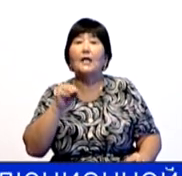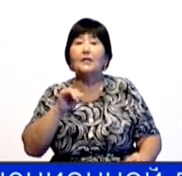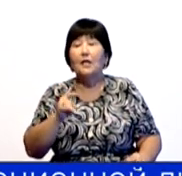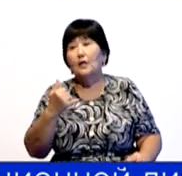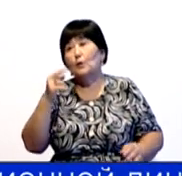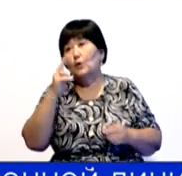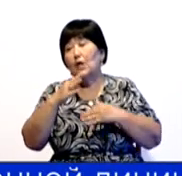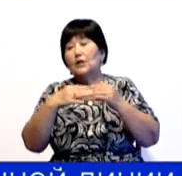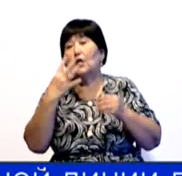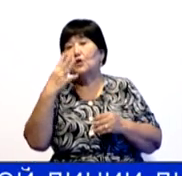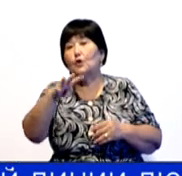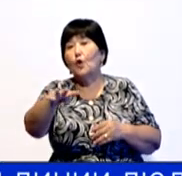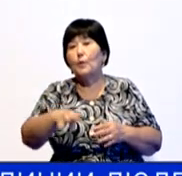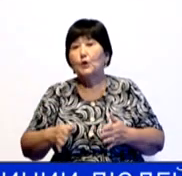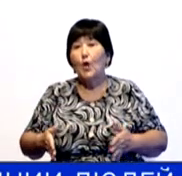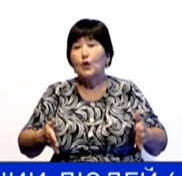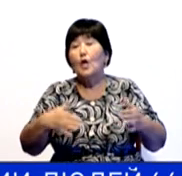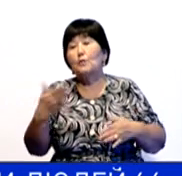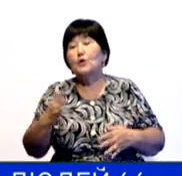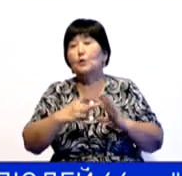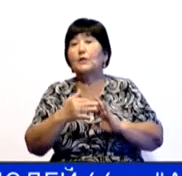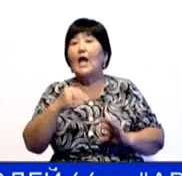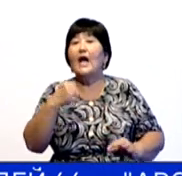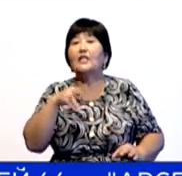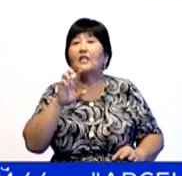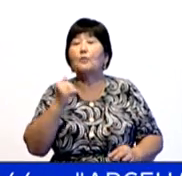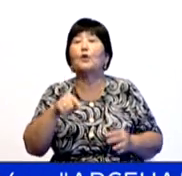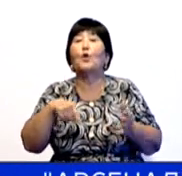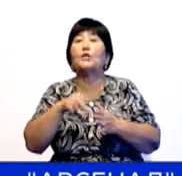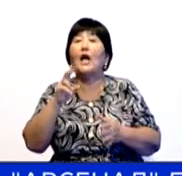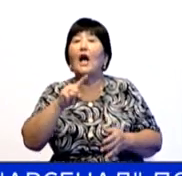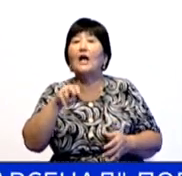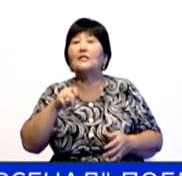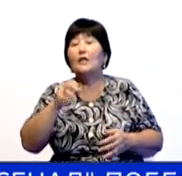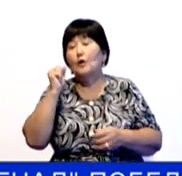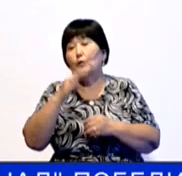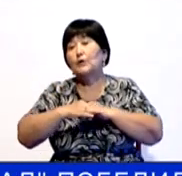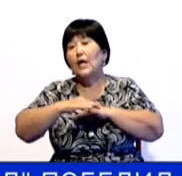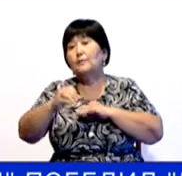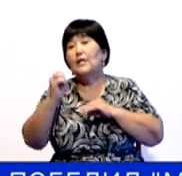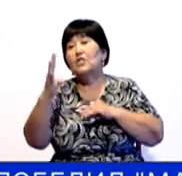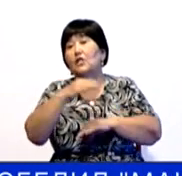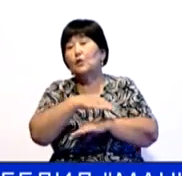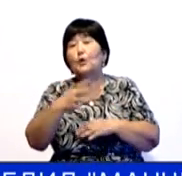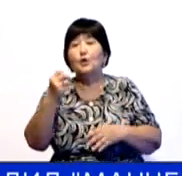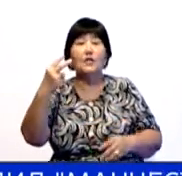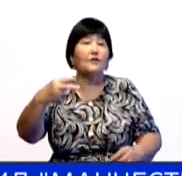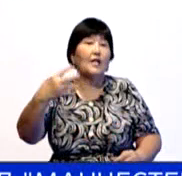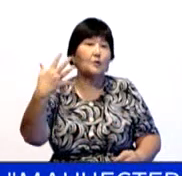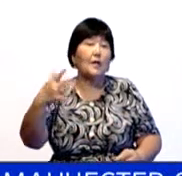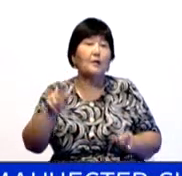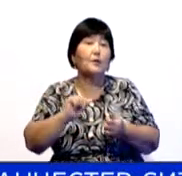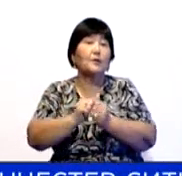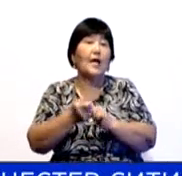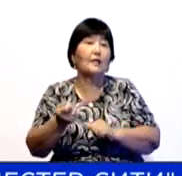завершено строительство четырехполосной дороги между поселком Айтикиби и городом Хазалы. В райцентре будут асфальтированы 14 улиц, еще 25 вымощены